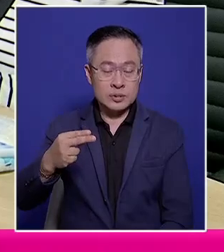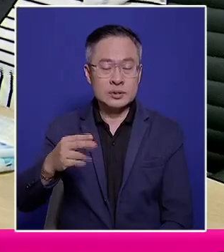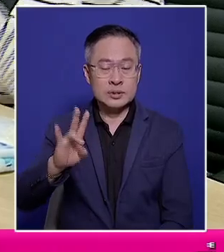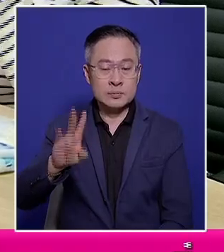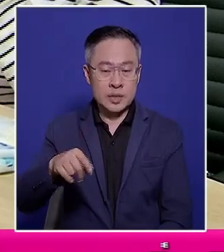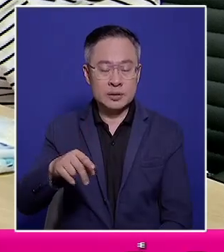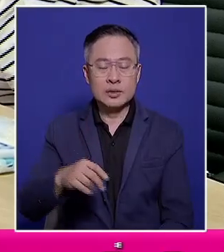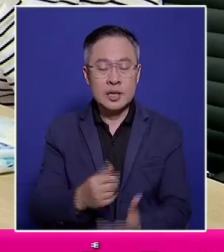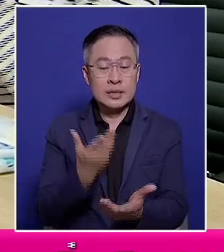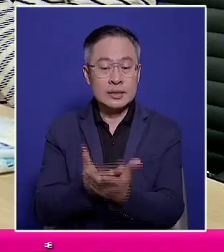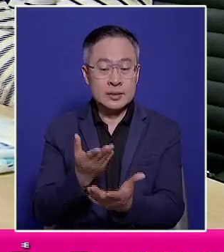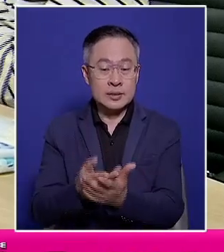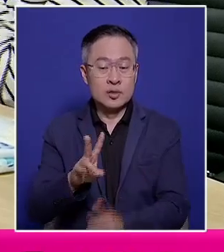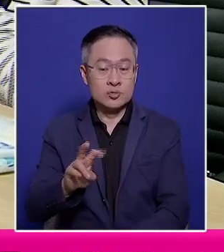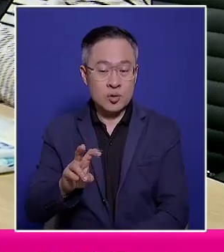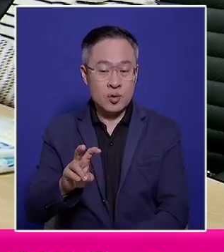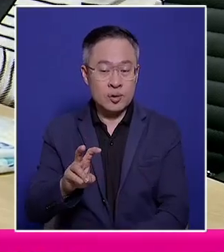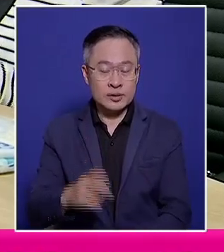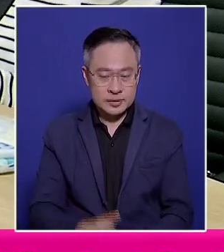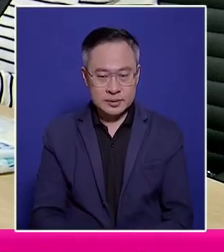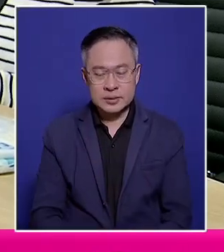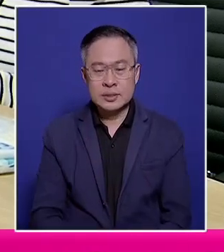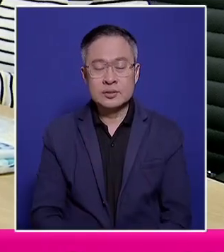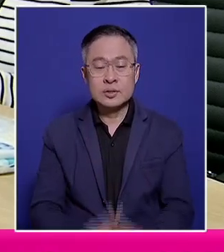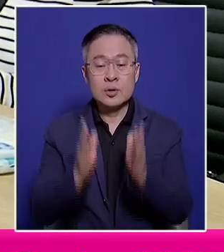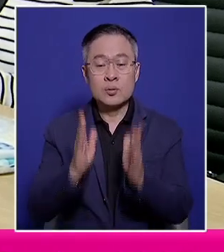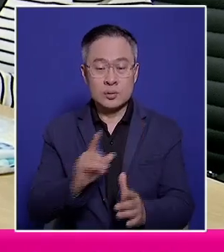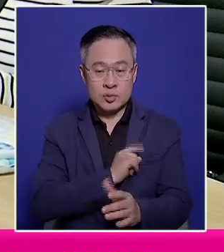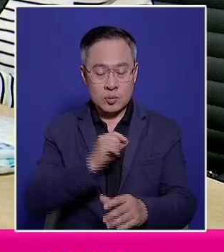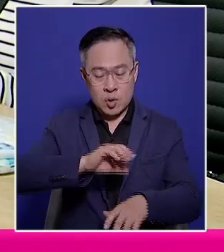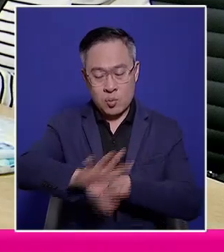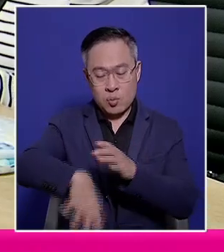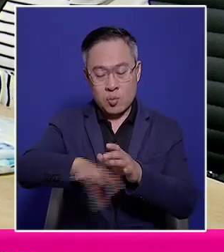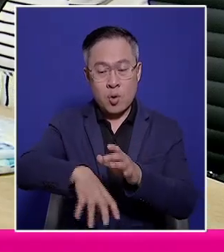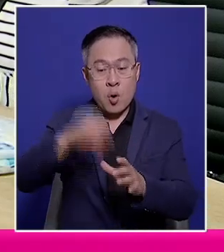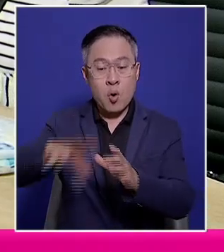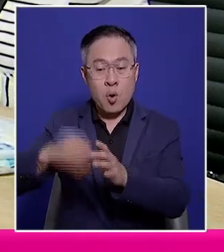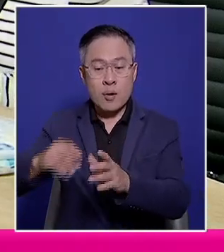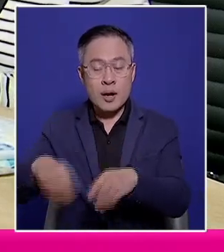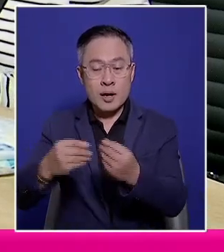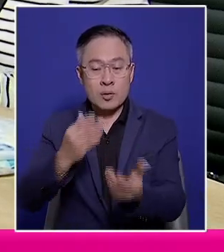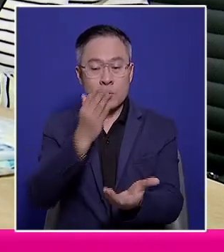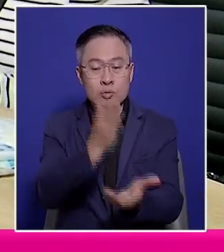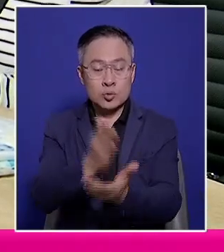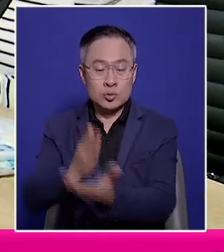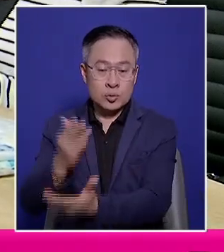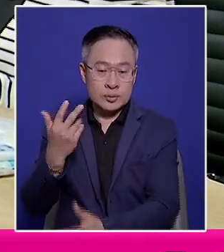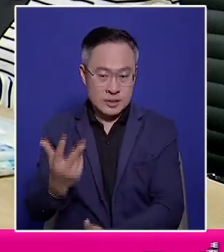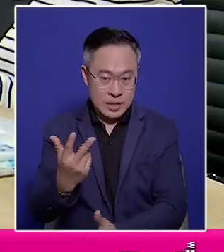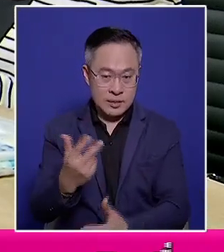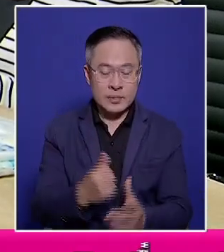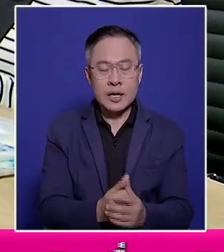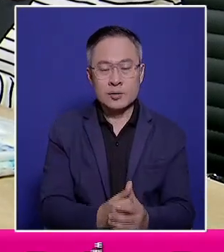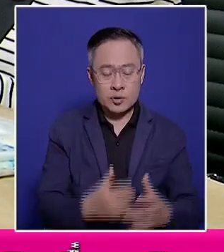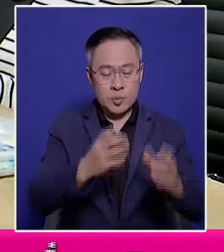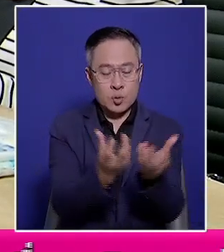467,736 อันดับอันดับละ200บาทซึ่งพนักงานก็จะนำภาชนะพร้อมกล่องบรรจุลูกบอลแสดงหลักตั้งแต่หลัก